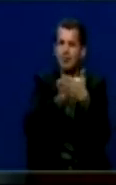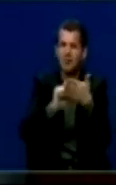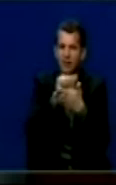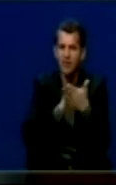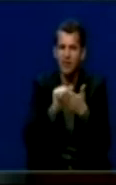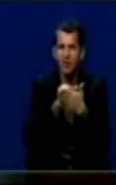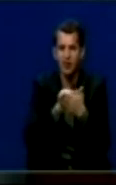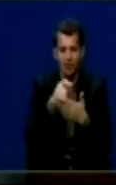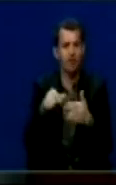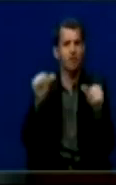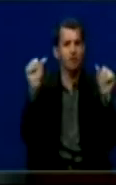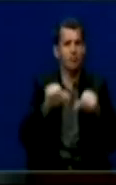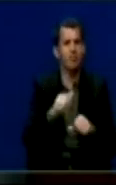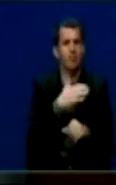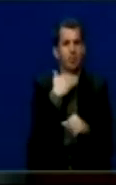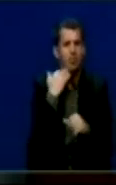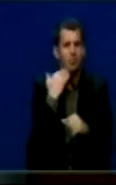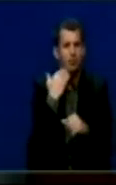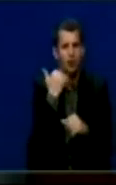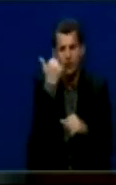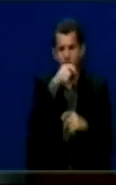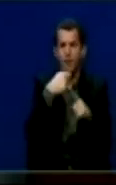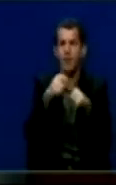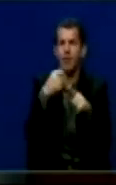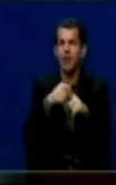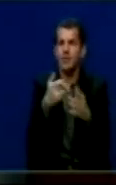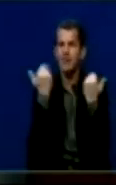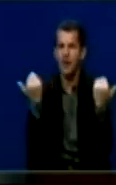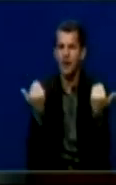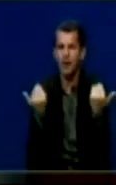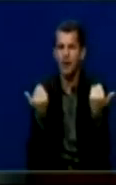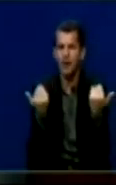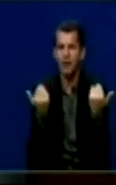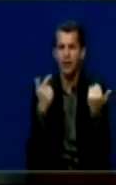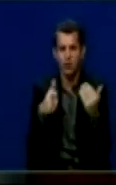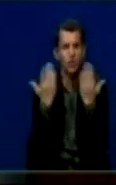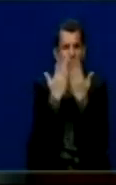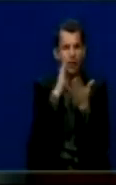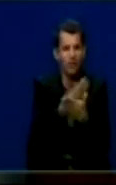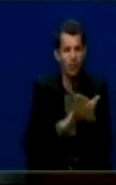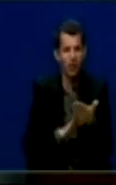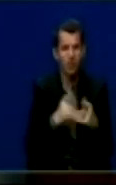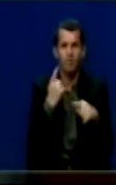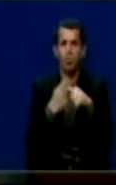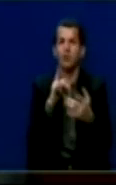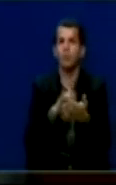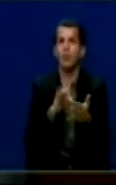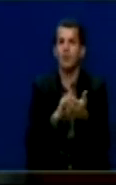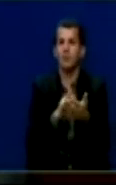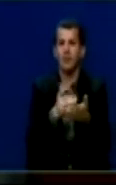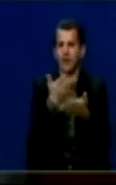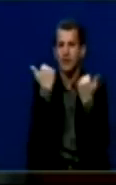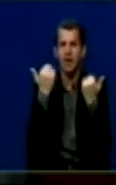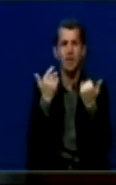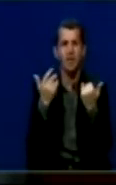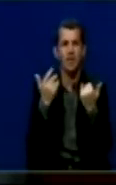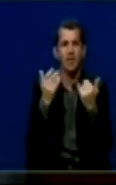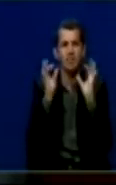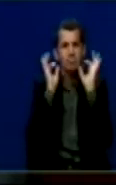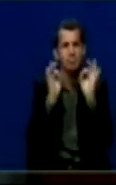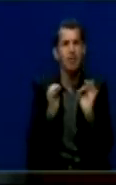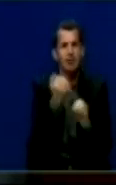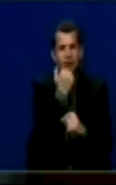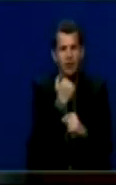cilat janë dëmtuar si rezultat i mungesës së mirëmbajtjes. Rrjeti i shkollave fillore dhe të mesme të ulta nuk i përmbush nevojat e qytetarëve. Për shkak